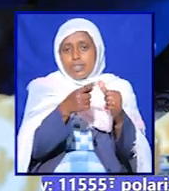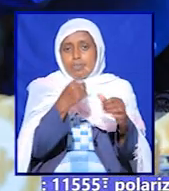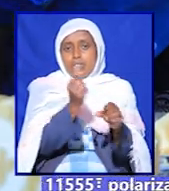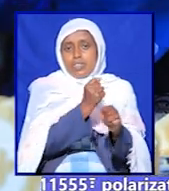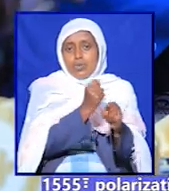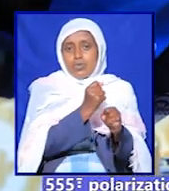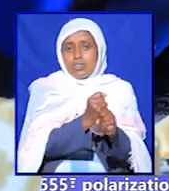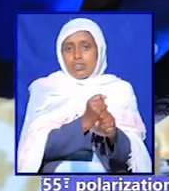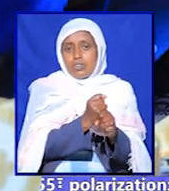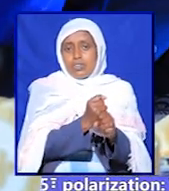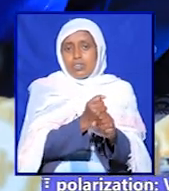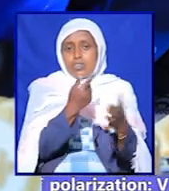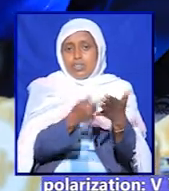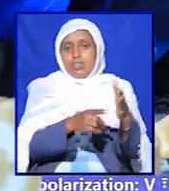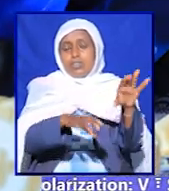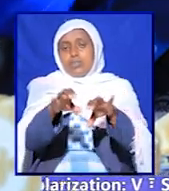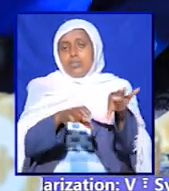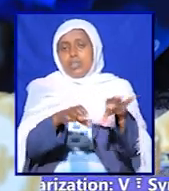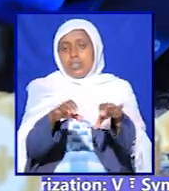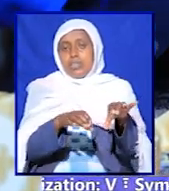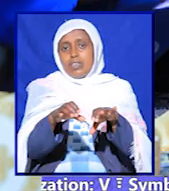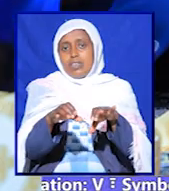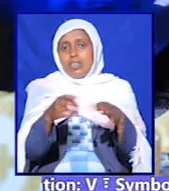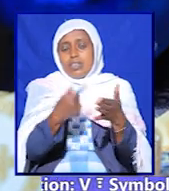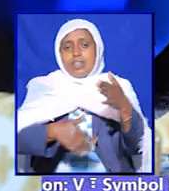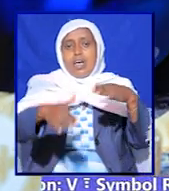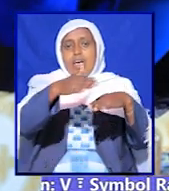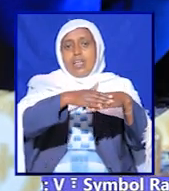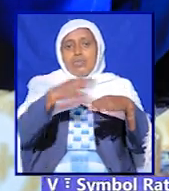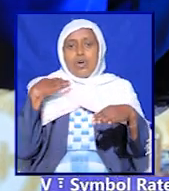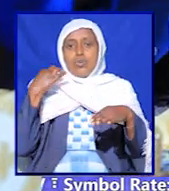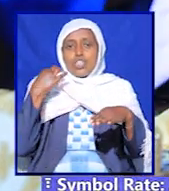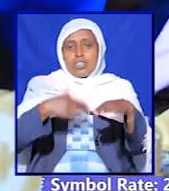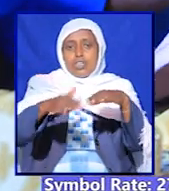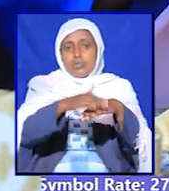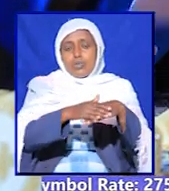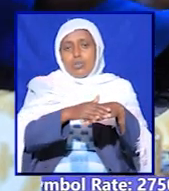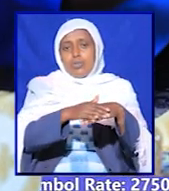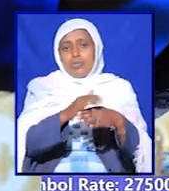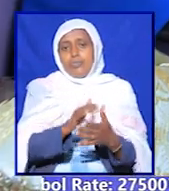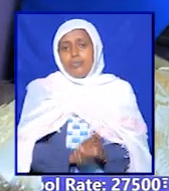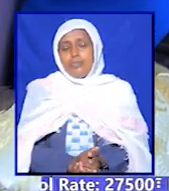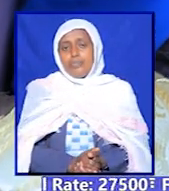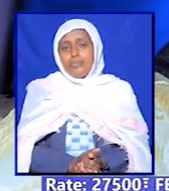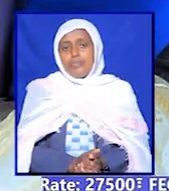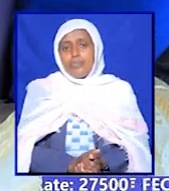ያልኩትን እንደዚህ አድርጌ ይሄን አልብሰዋለሁ። ጨርቅ ያው እራሱ ማለት